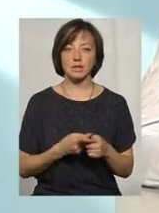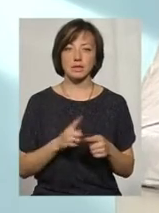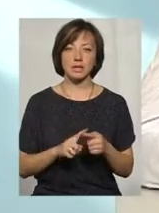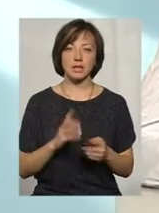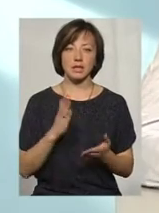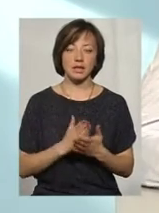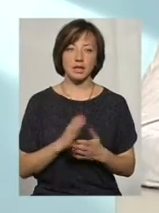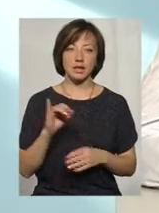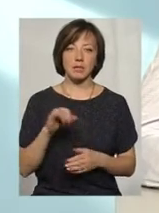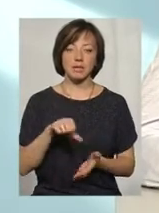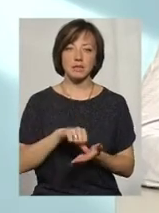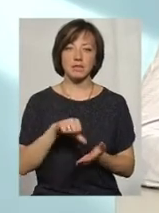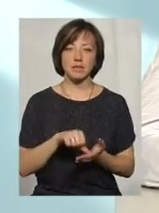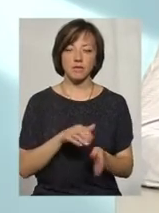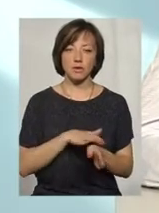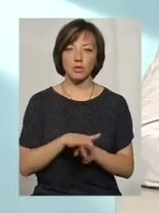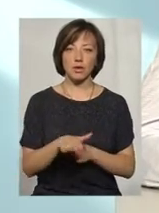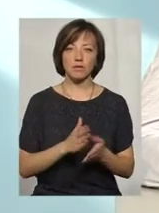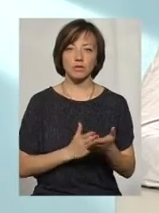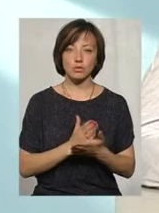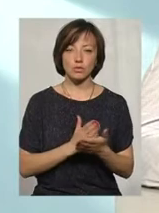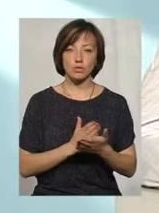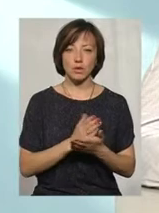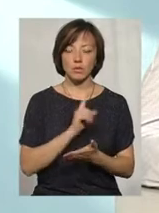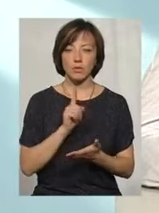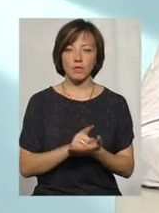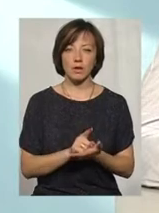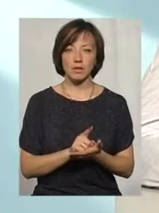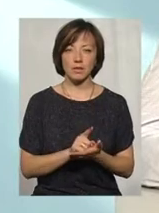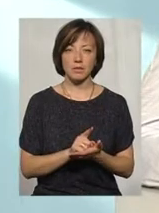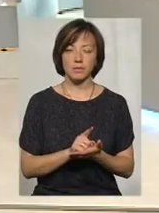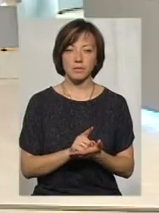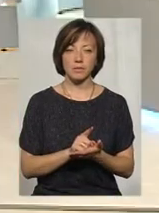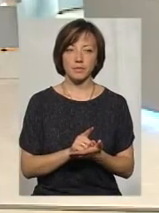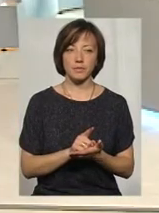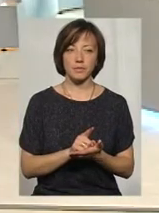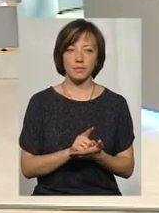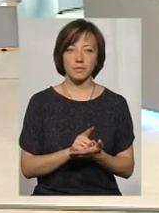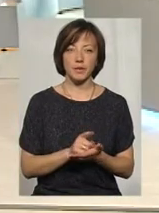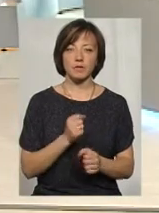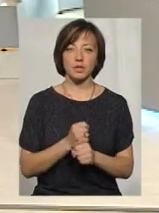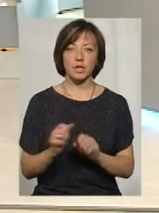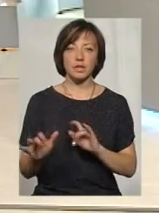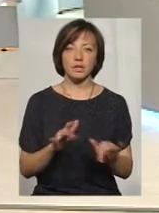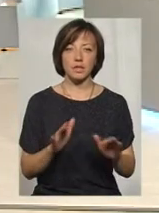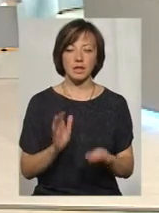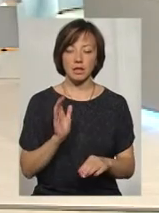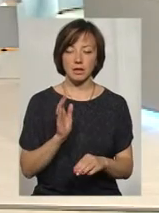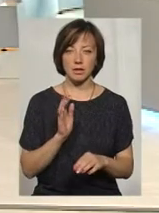і представники, і виконавчої служби, які покликані фактично вчиняти дії, направлені